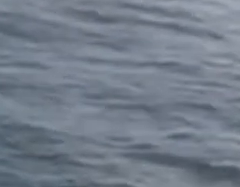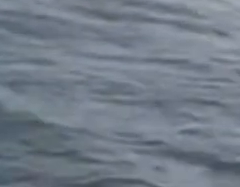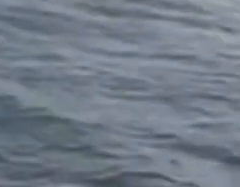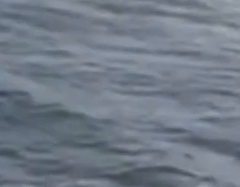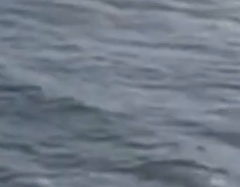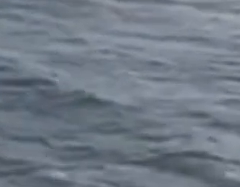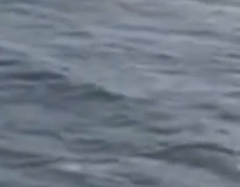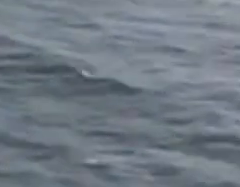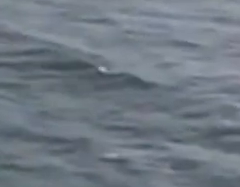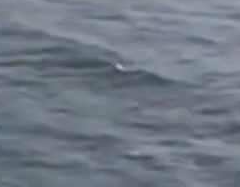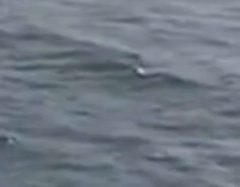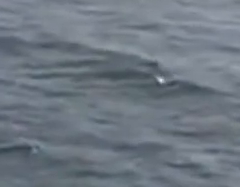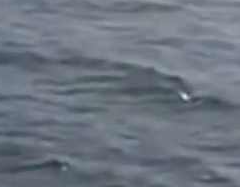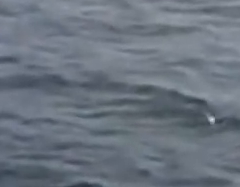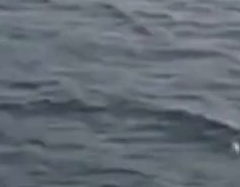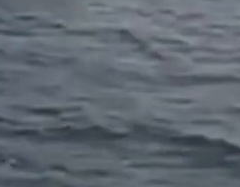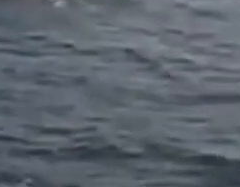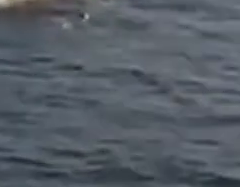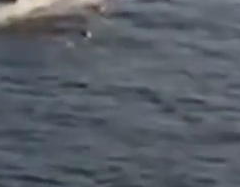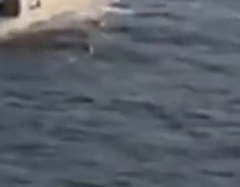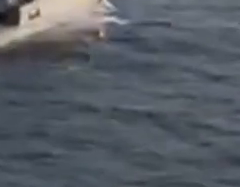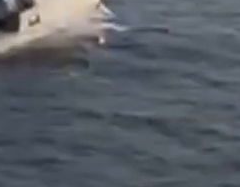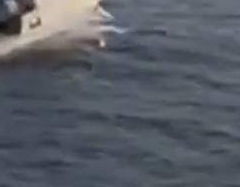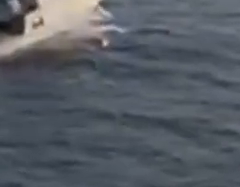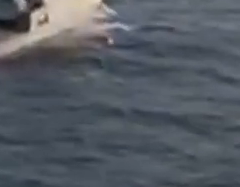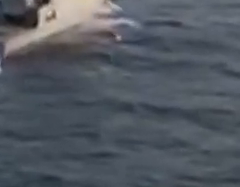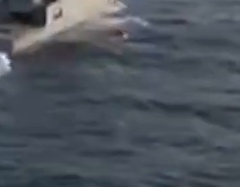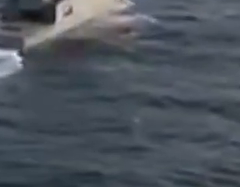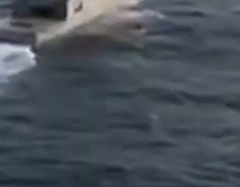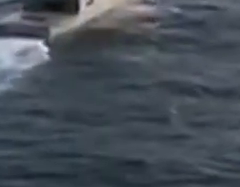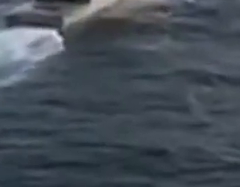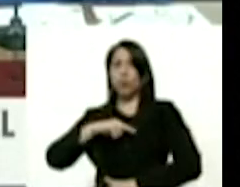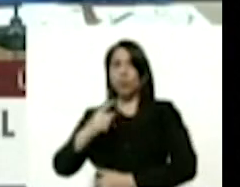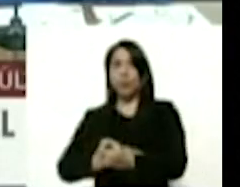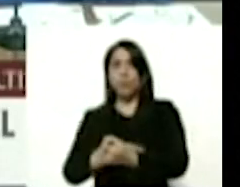venezuela und iran dem gemeinsamen erzfeind usa offen die stirn